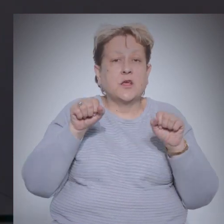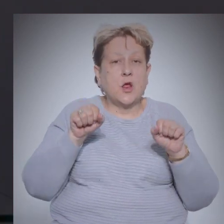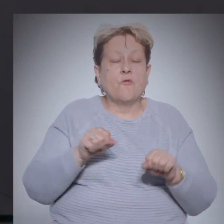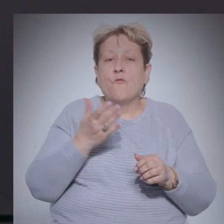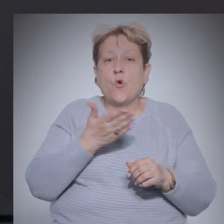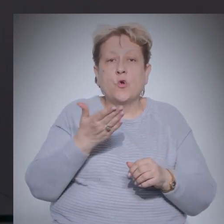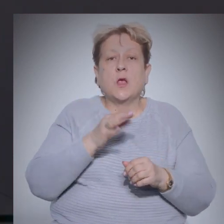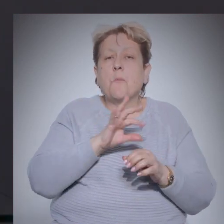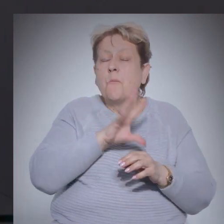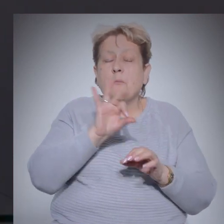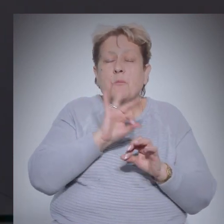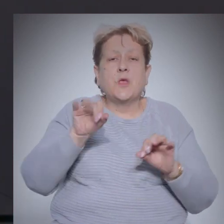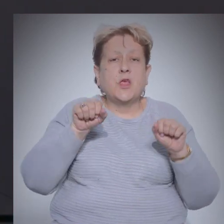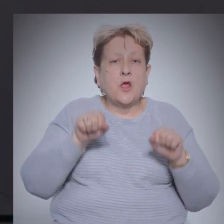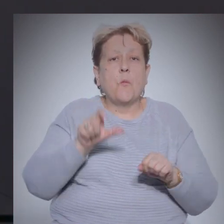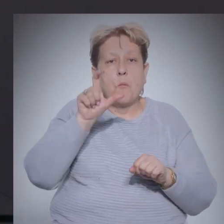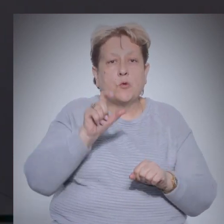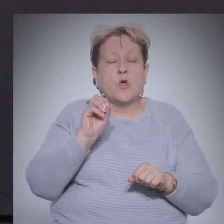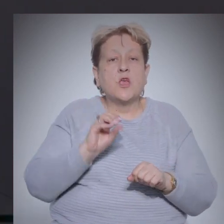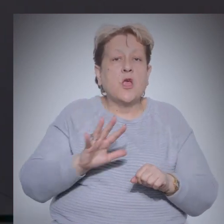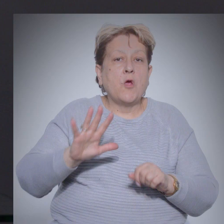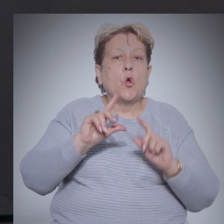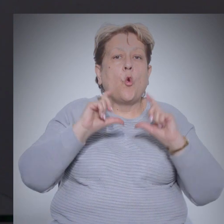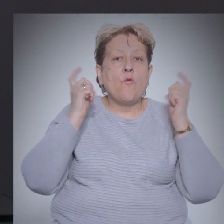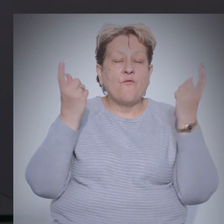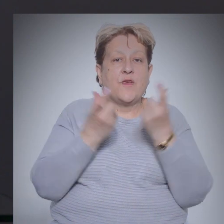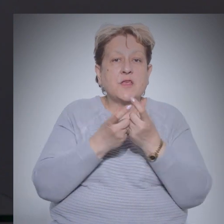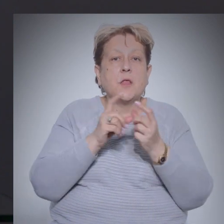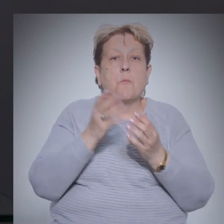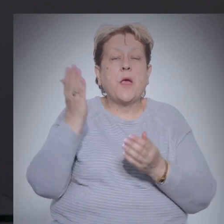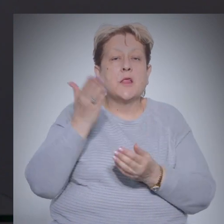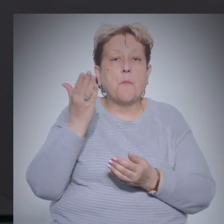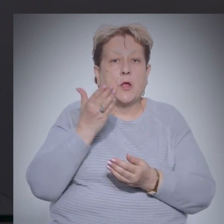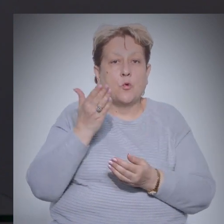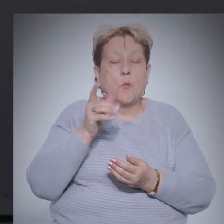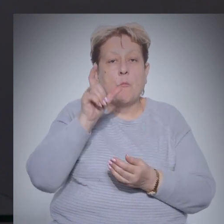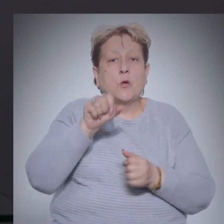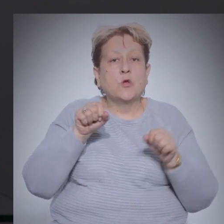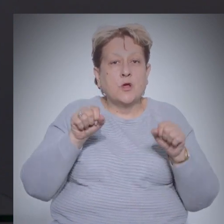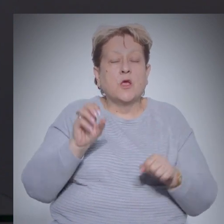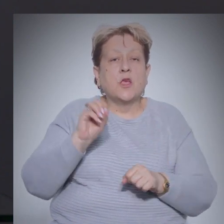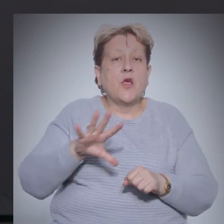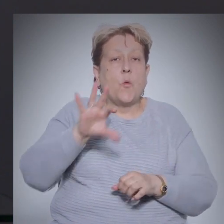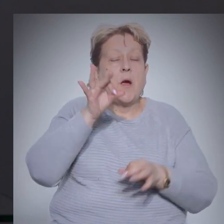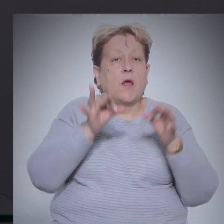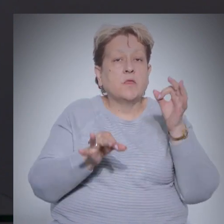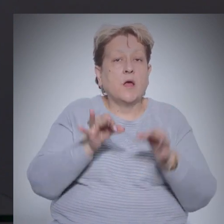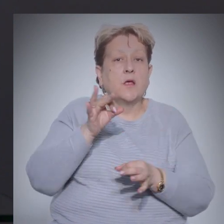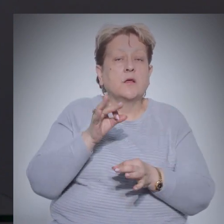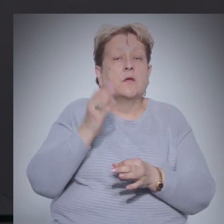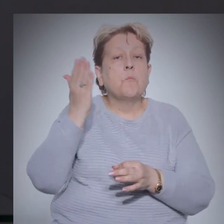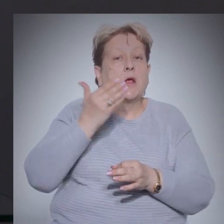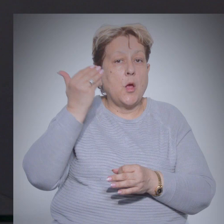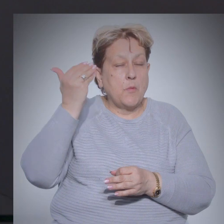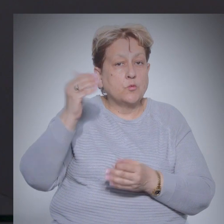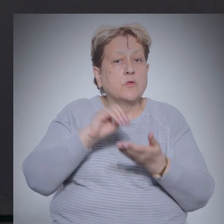բացարձակ իրավունքները որոնք են։ բացարձակ իրավունքները մարդու իրավունքներ եվրոպական կոնվենցյայի մեկնաբանող, մարդու իրավունքներ եվրոպական